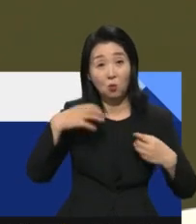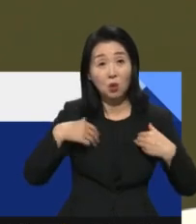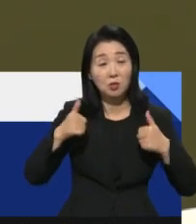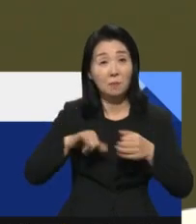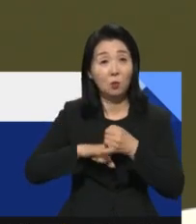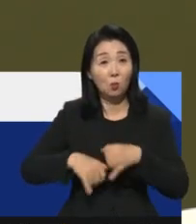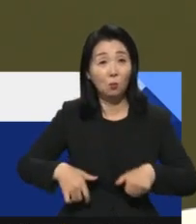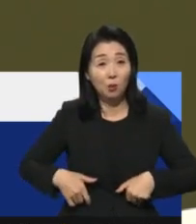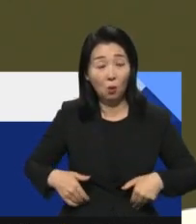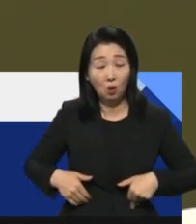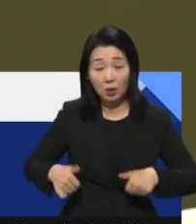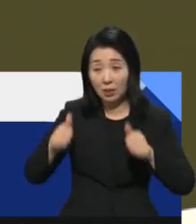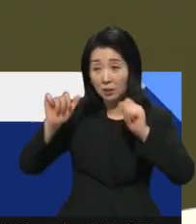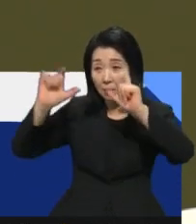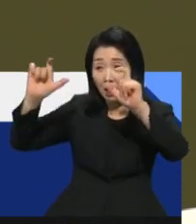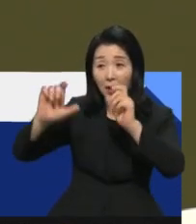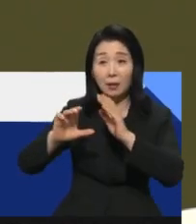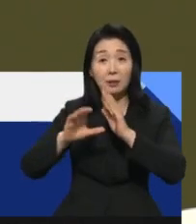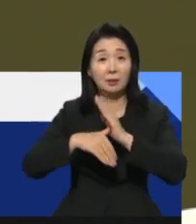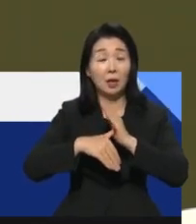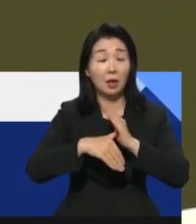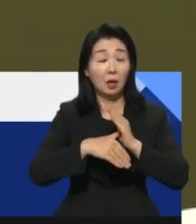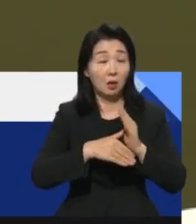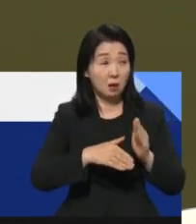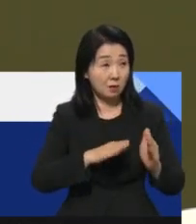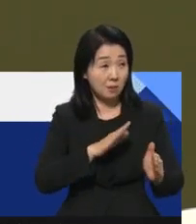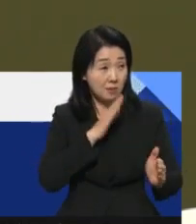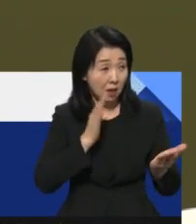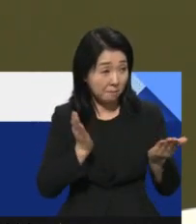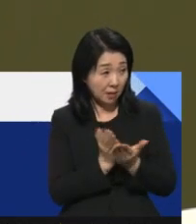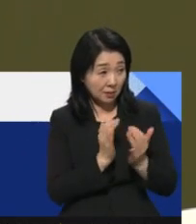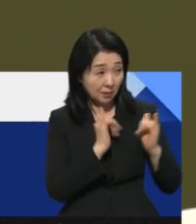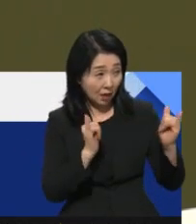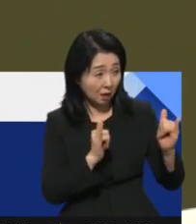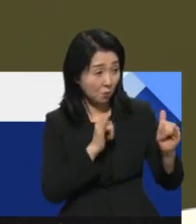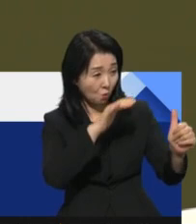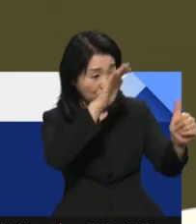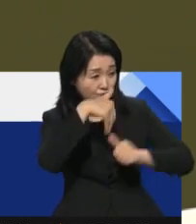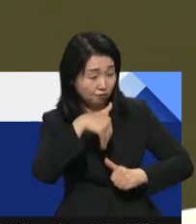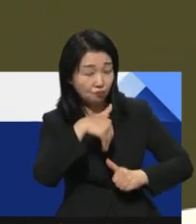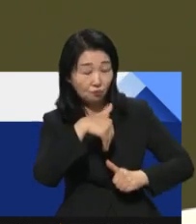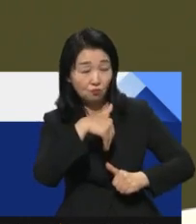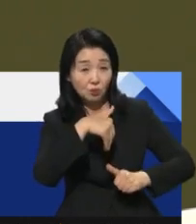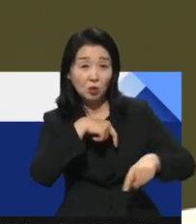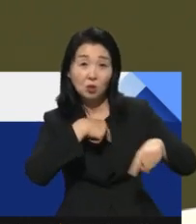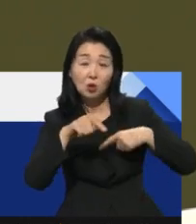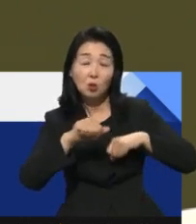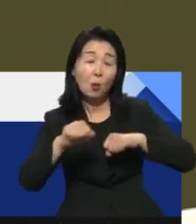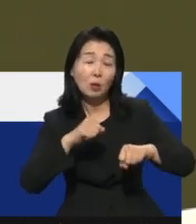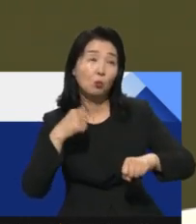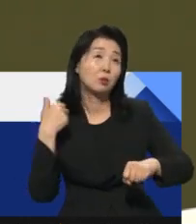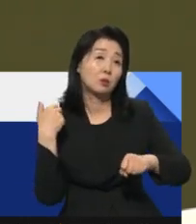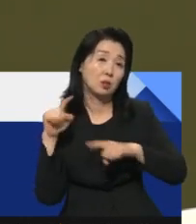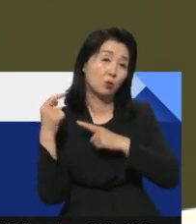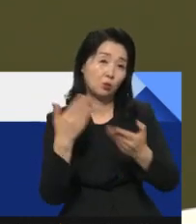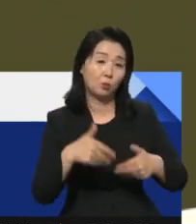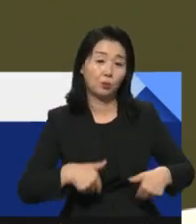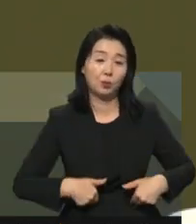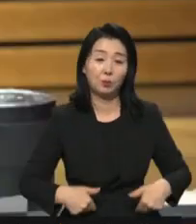되고 그 심판론에 그러한 적당한 인물이라고 하면 당연히 거기에 대해서 정책 공간을 열어주는 것이 내년 총선 승리의